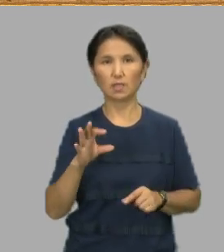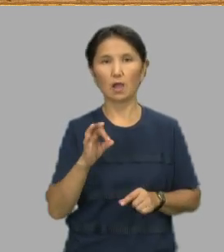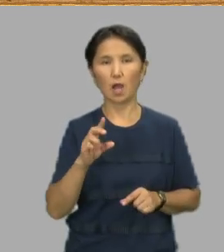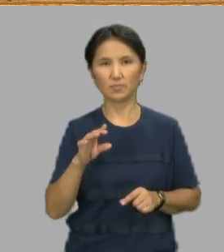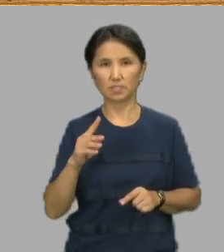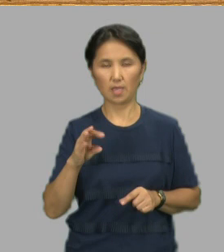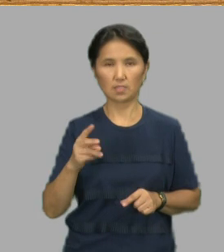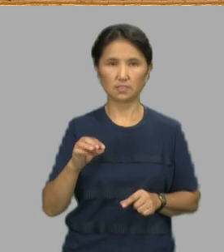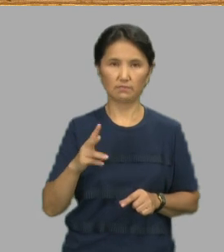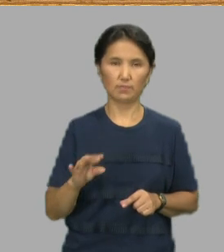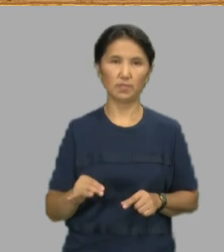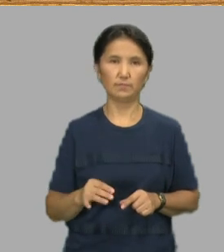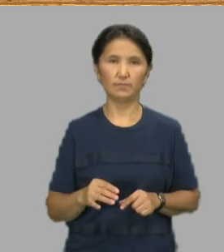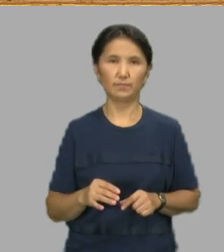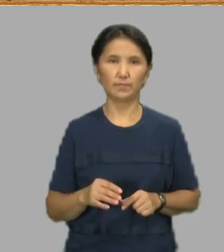обстоятельствами.